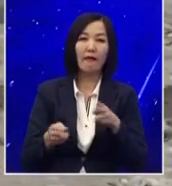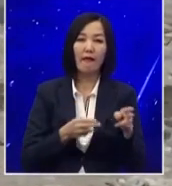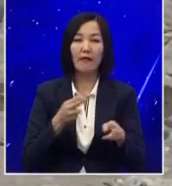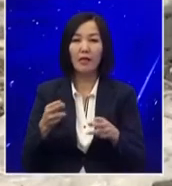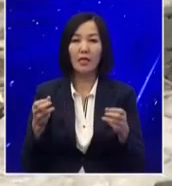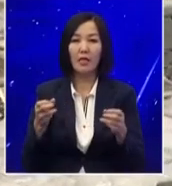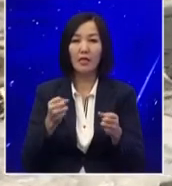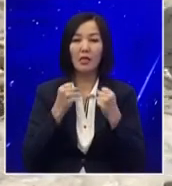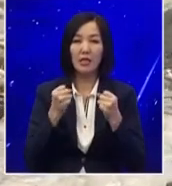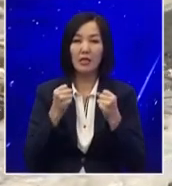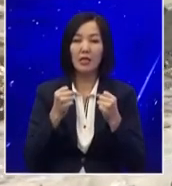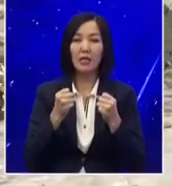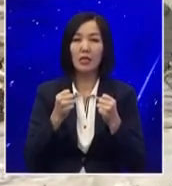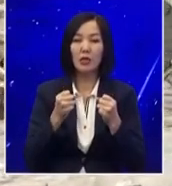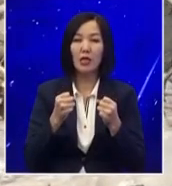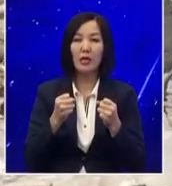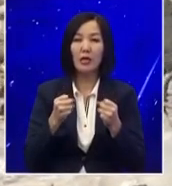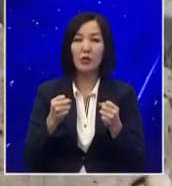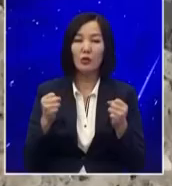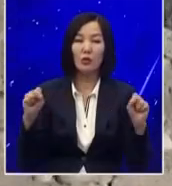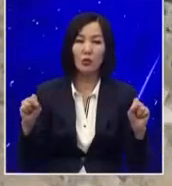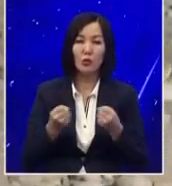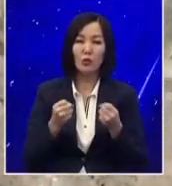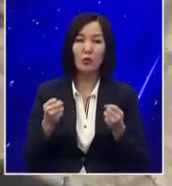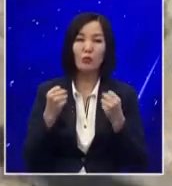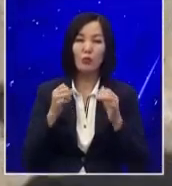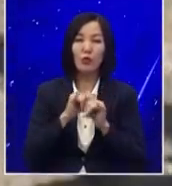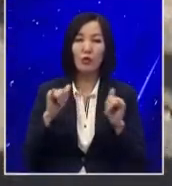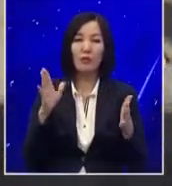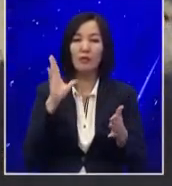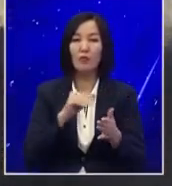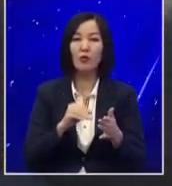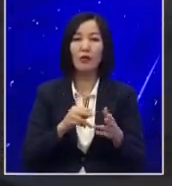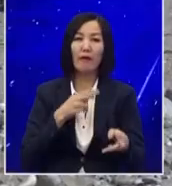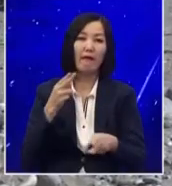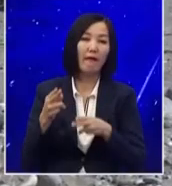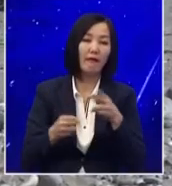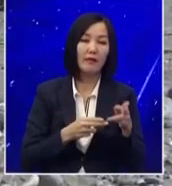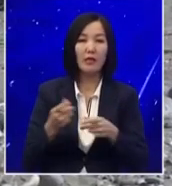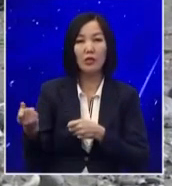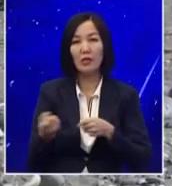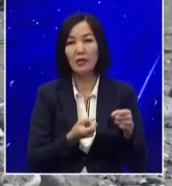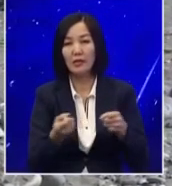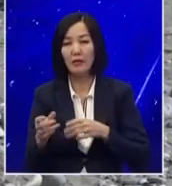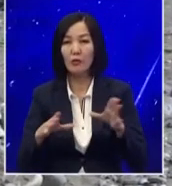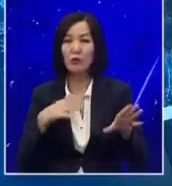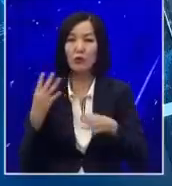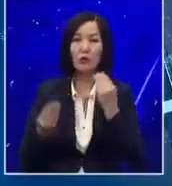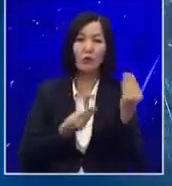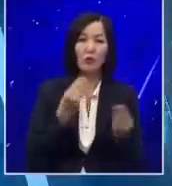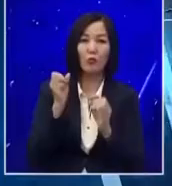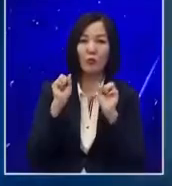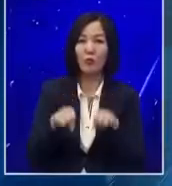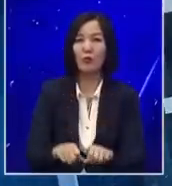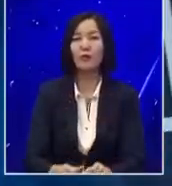спорт түрлері де дамитын болады. Атап айтар болсақ, жергілікті халықтың шайбалы хоккей, конькимен жүгіру, шорт-трекпен айналысуына мүмкіндік туады.